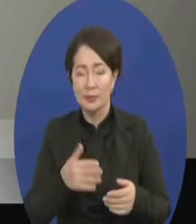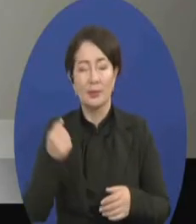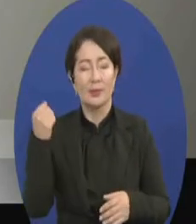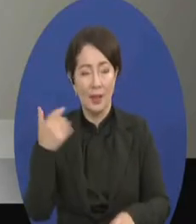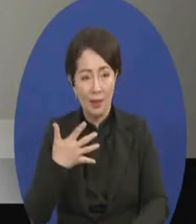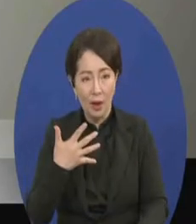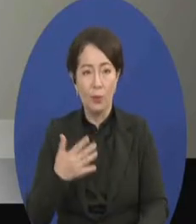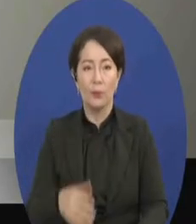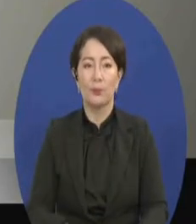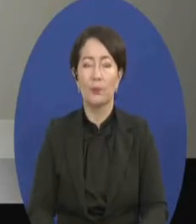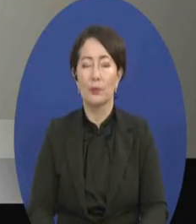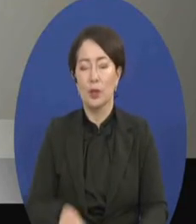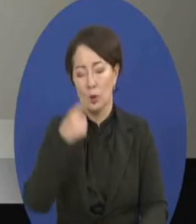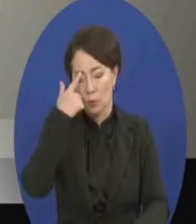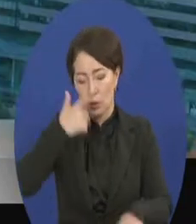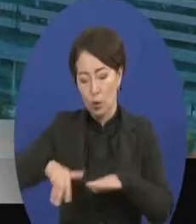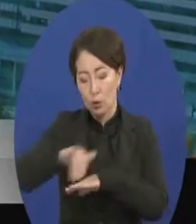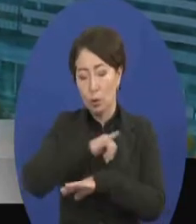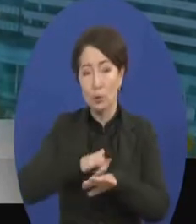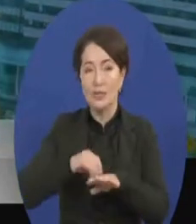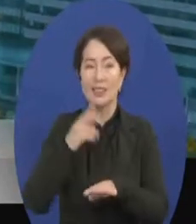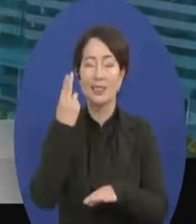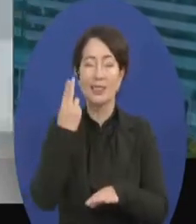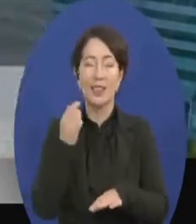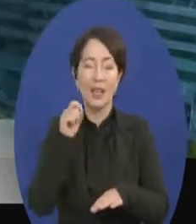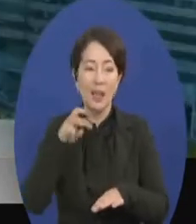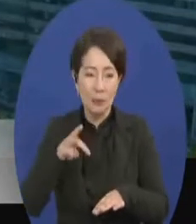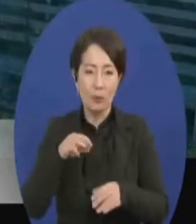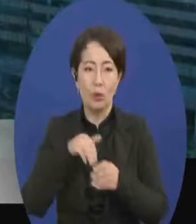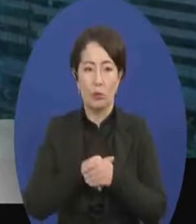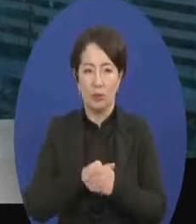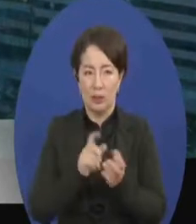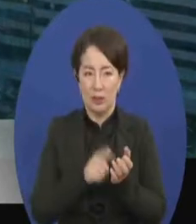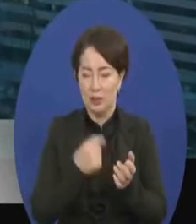Тавхан Монгол улсыг цахимжуулах хэрэгтэй.